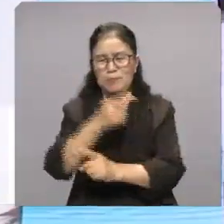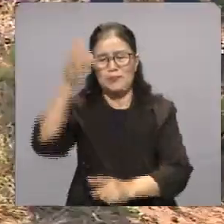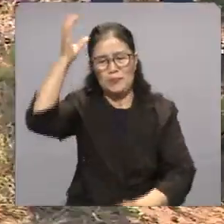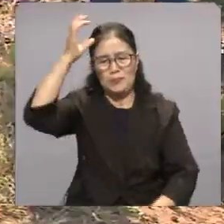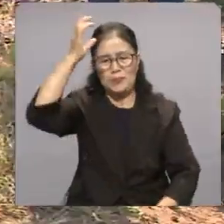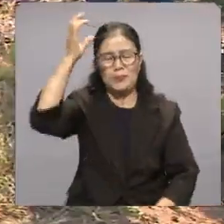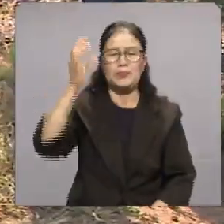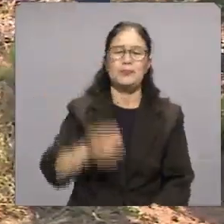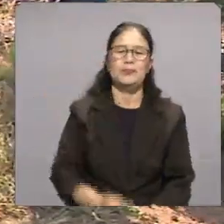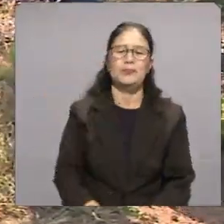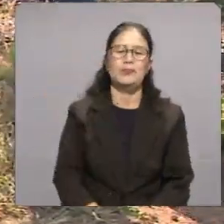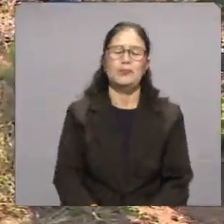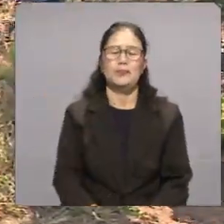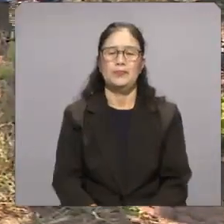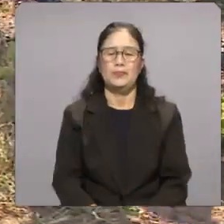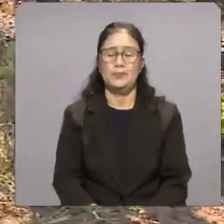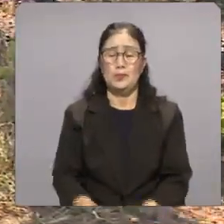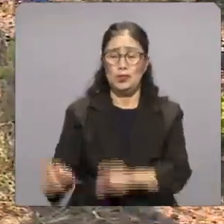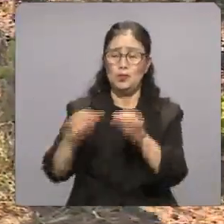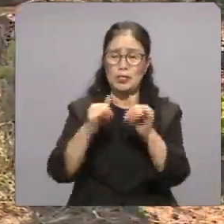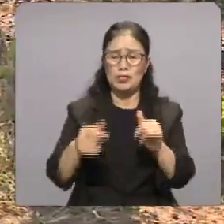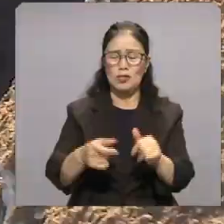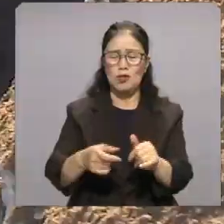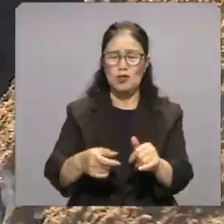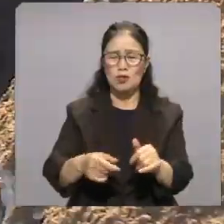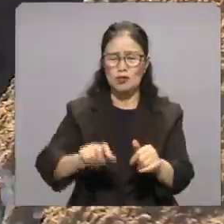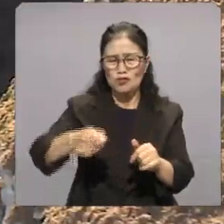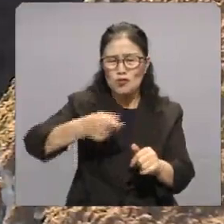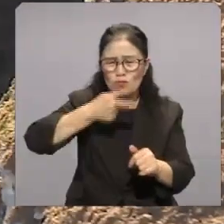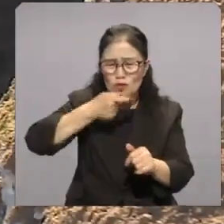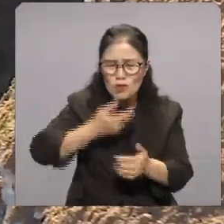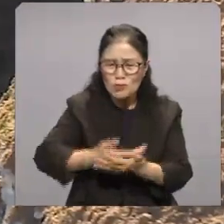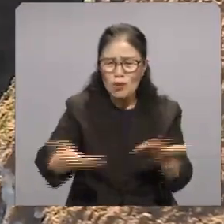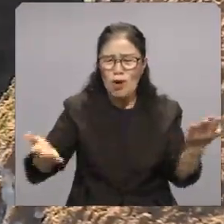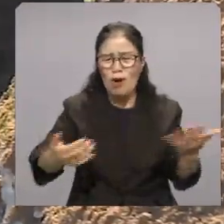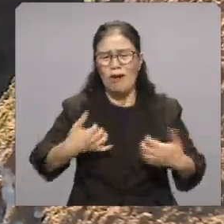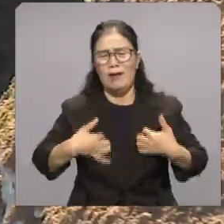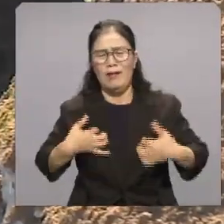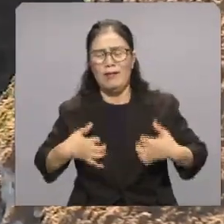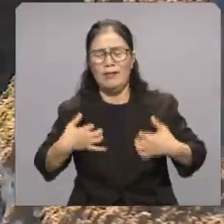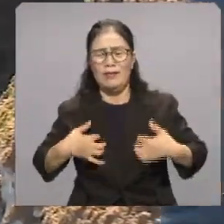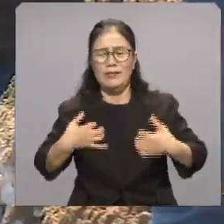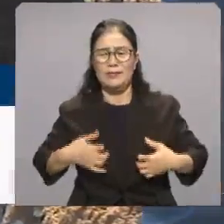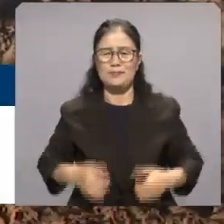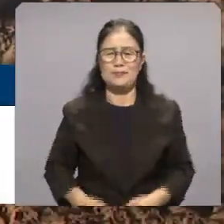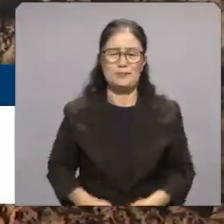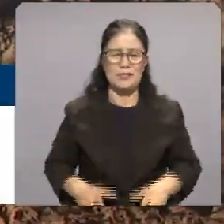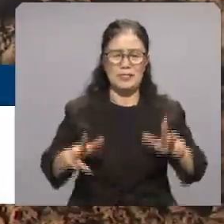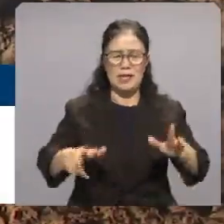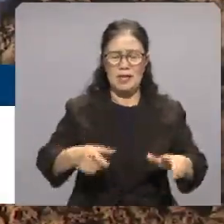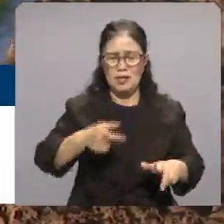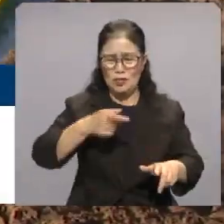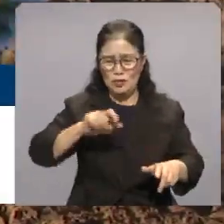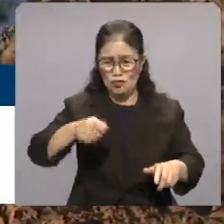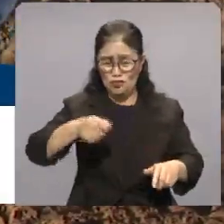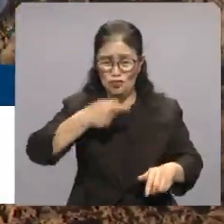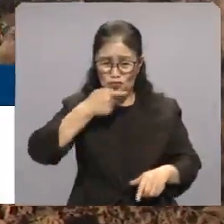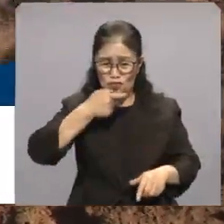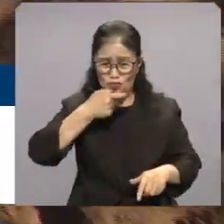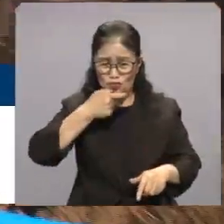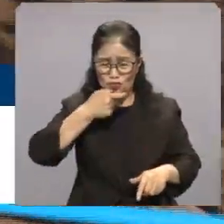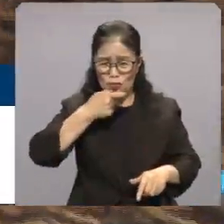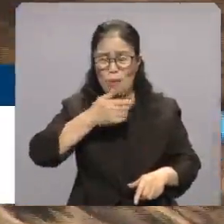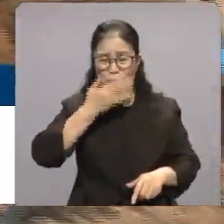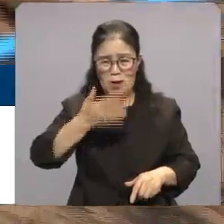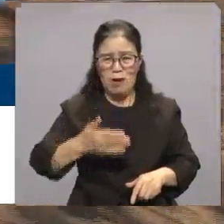기대합니다. 주민들도 수돗물 공급을 크게 반겼습니다. 이제는 상수도가 들어와서 이제